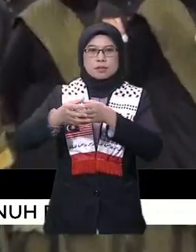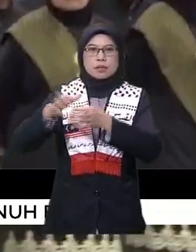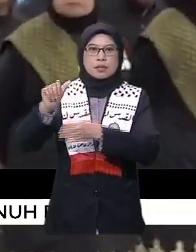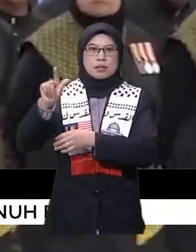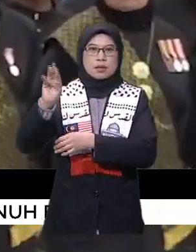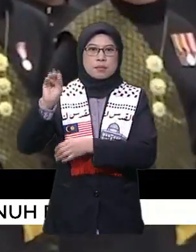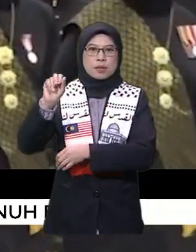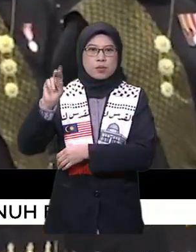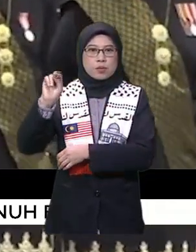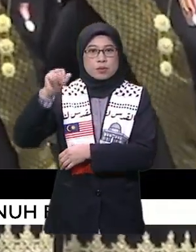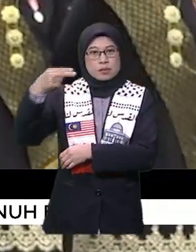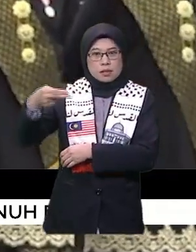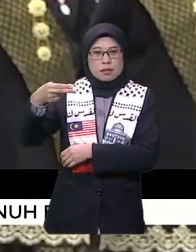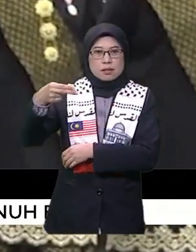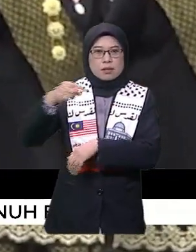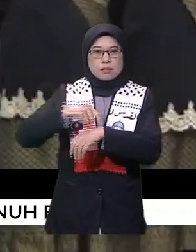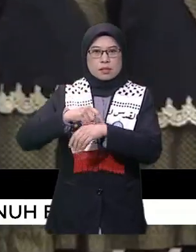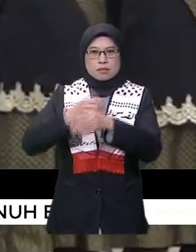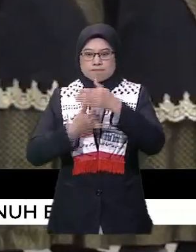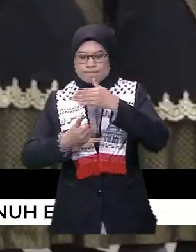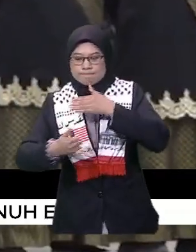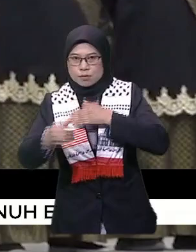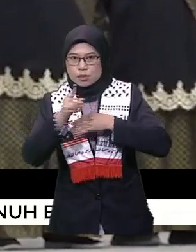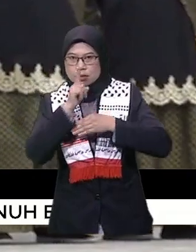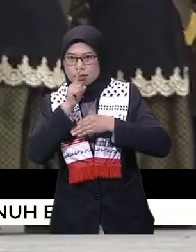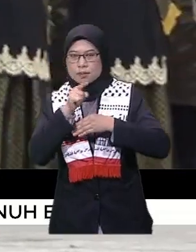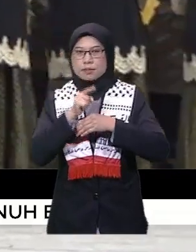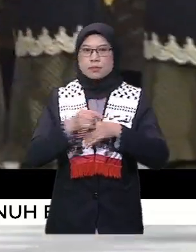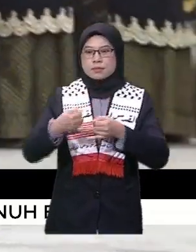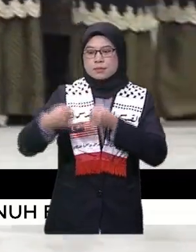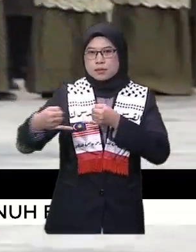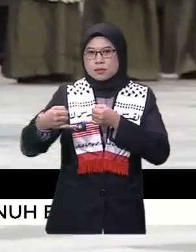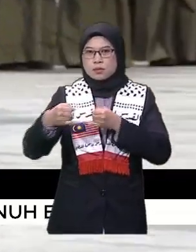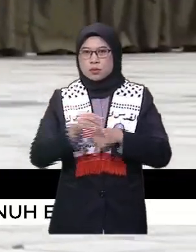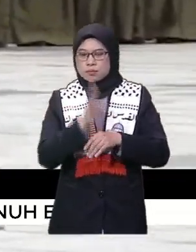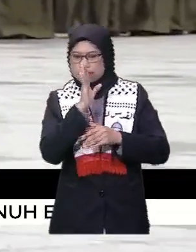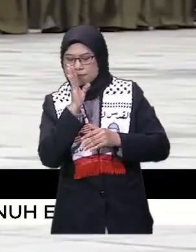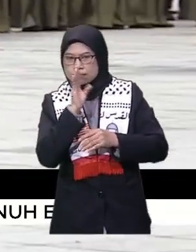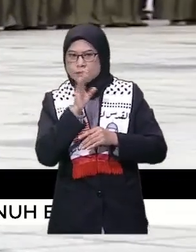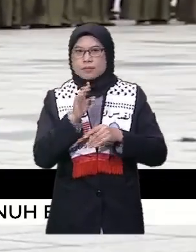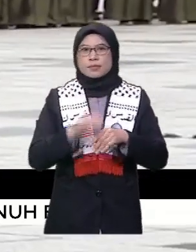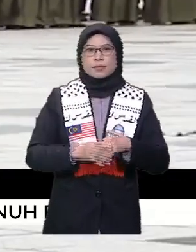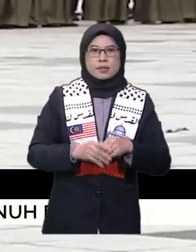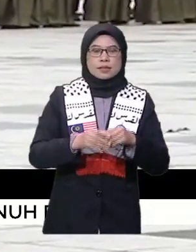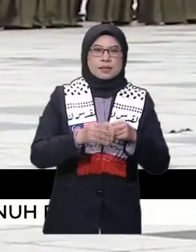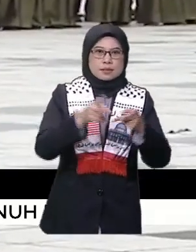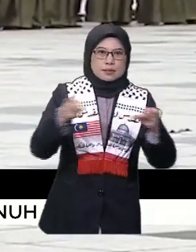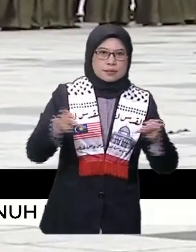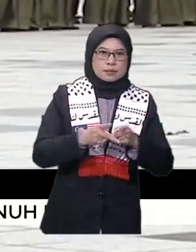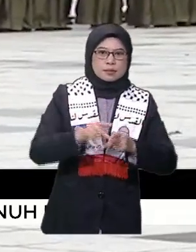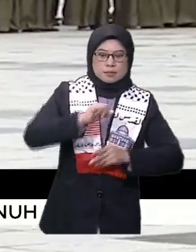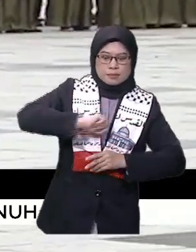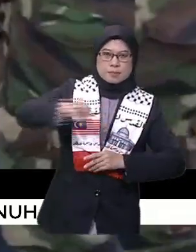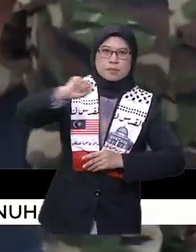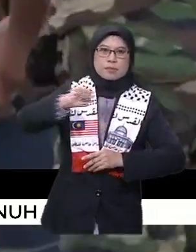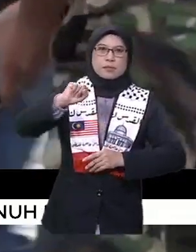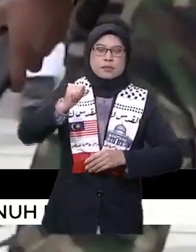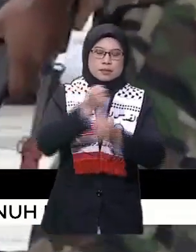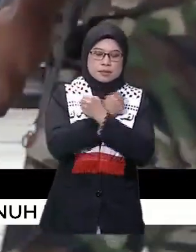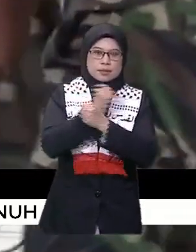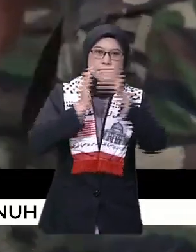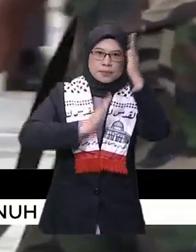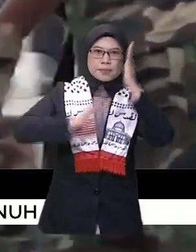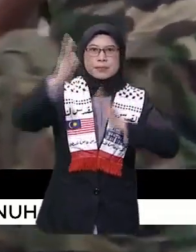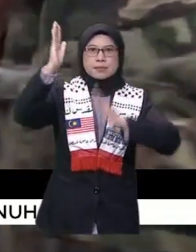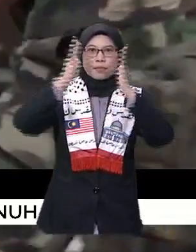Al-Ma'unah ketika menyelinap masuk ke kawasan musuh bagi menyiasat kawasan berkenaan. Atas semangat juang dan patriotik yang